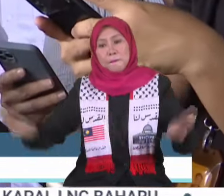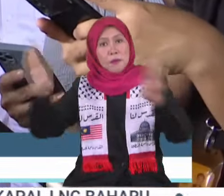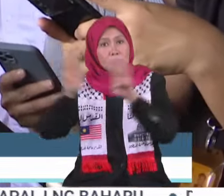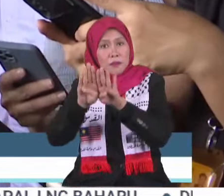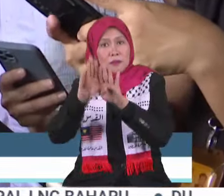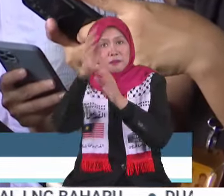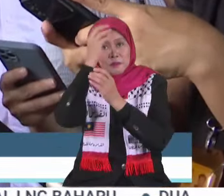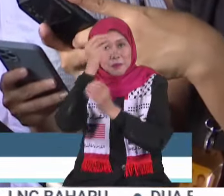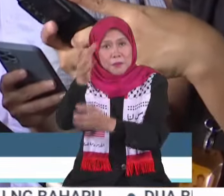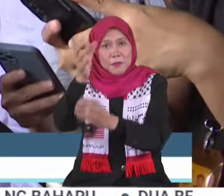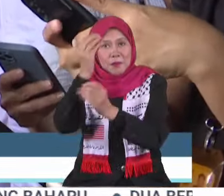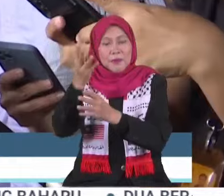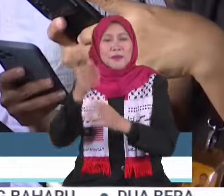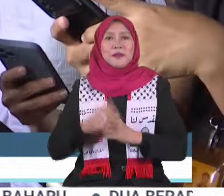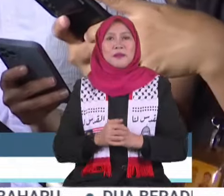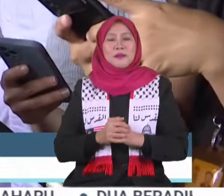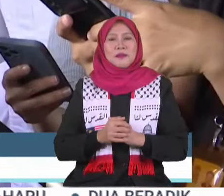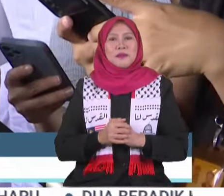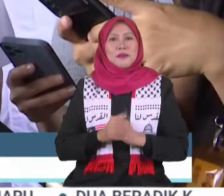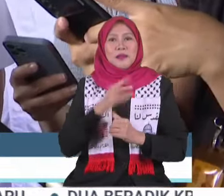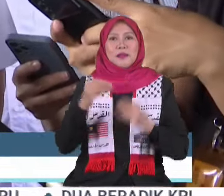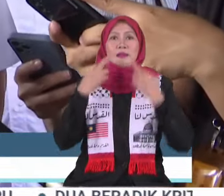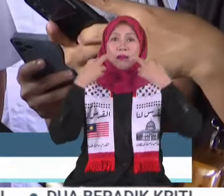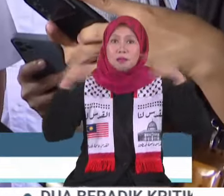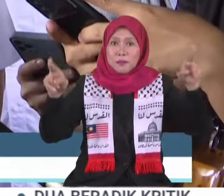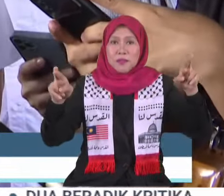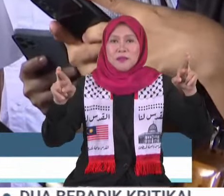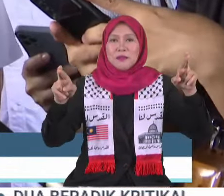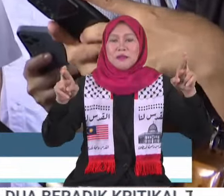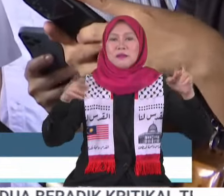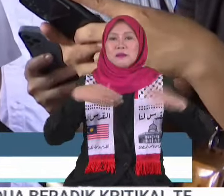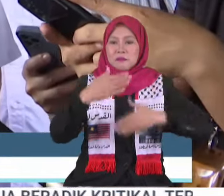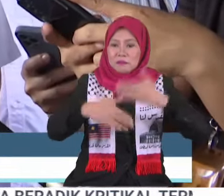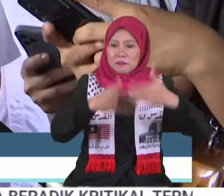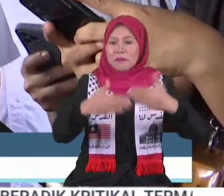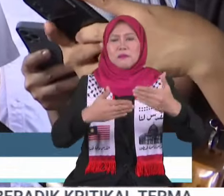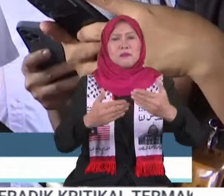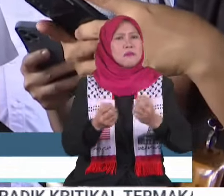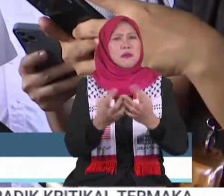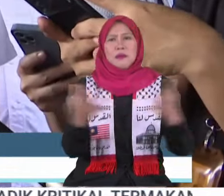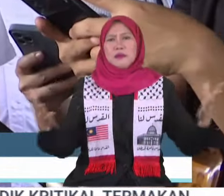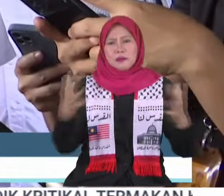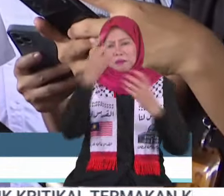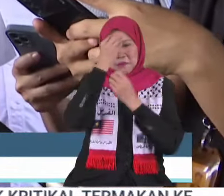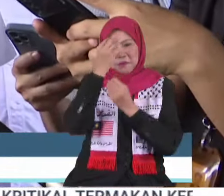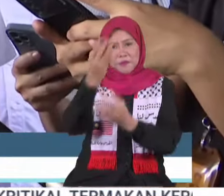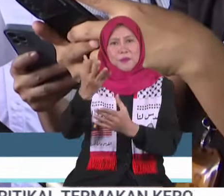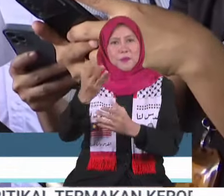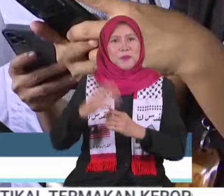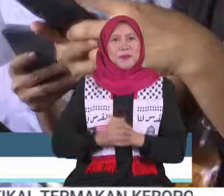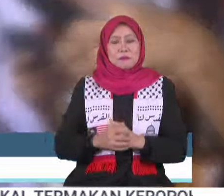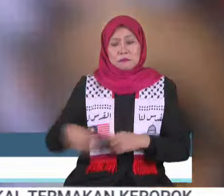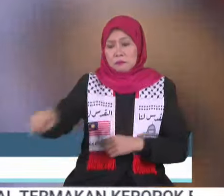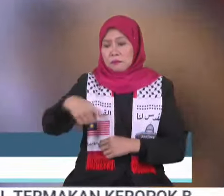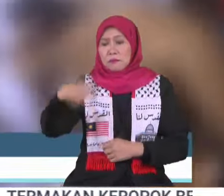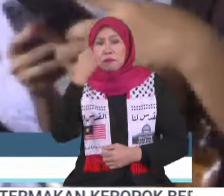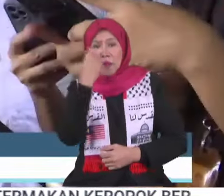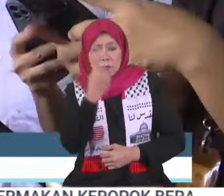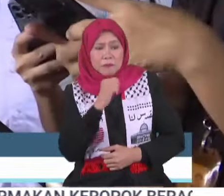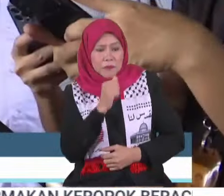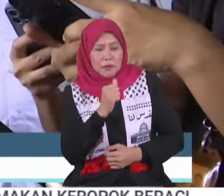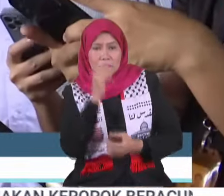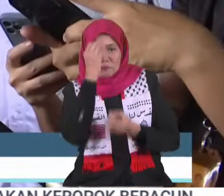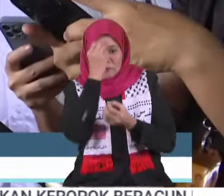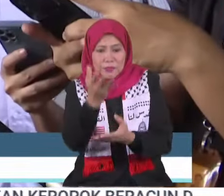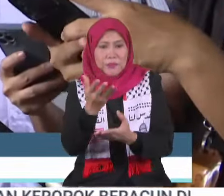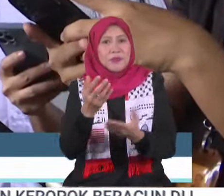juga penyampaian maklumat rasmi itu berjalan dan agak banyak. Tapi sama ada difahami ataupun tidak,